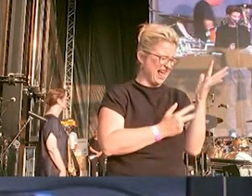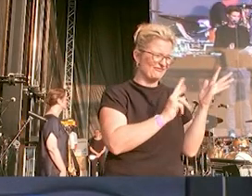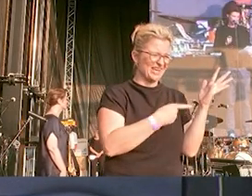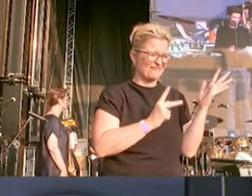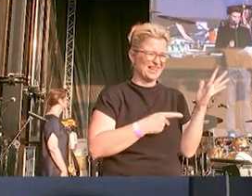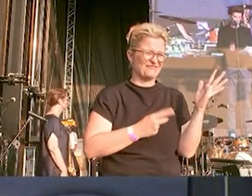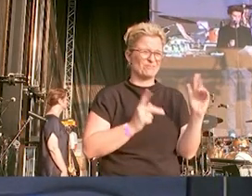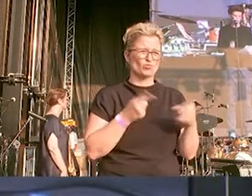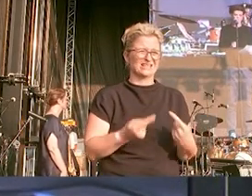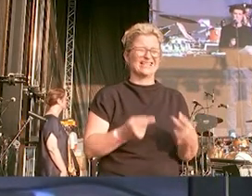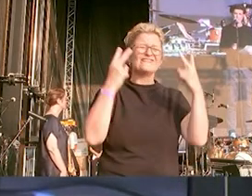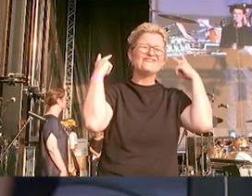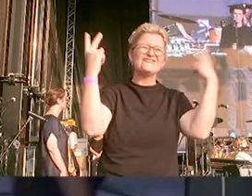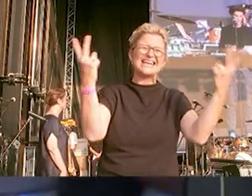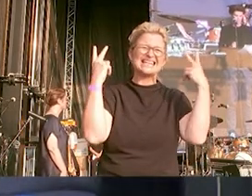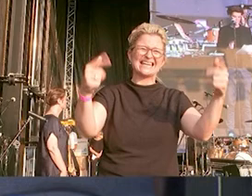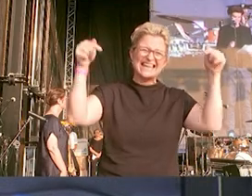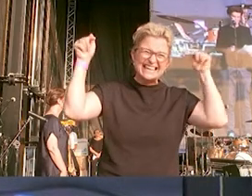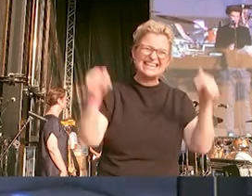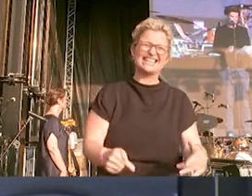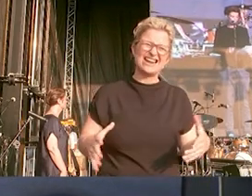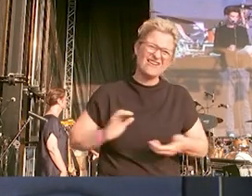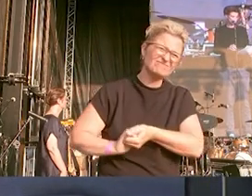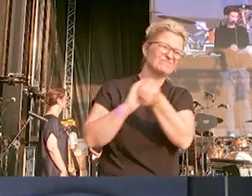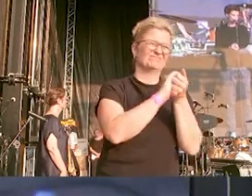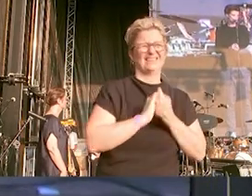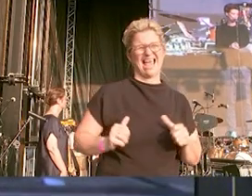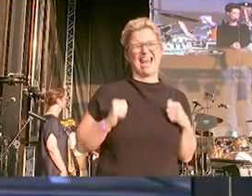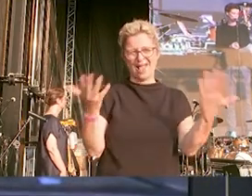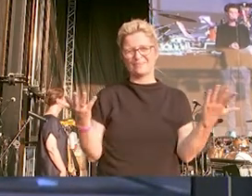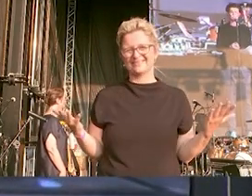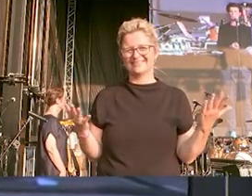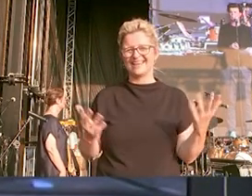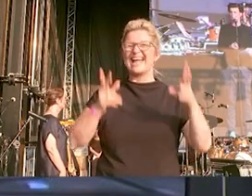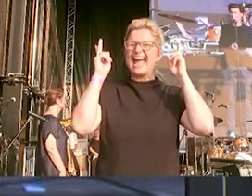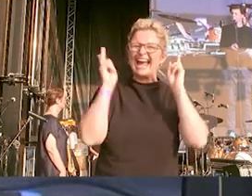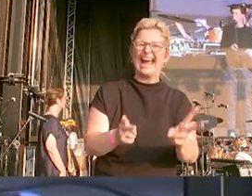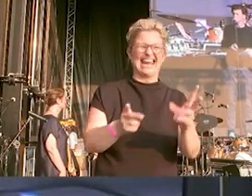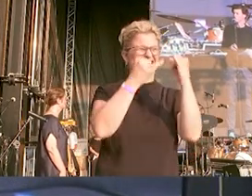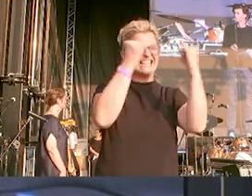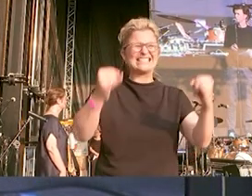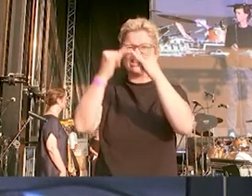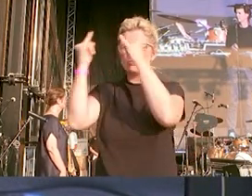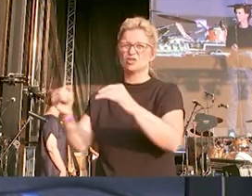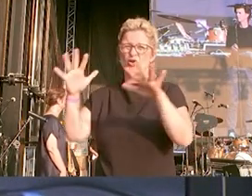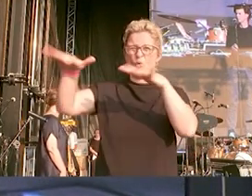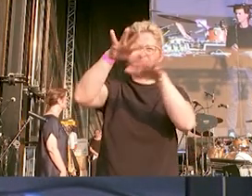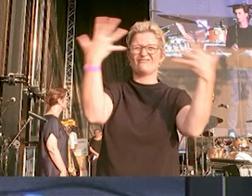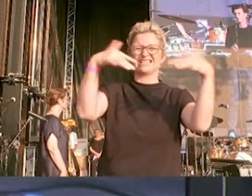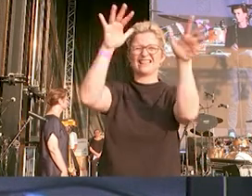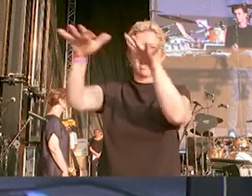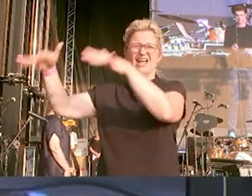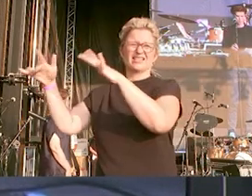dass wir in dieser Republik leben, dass ihre Rechte und Institutionen für uns alle gelten und uns alle